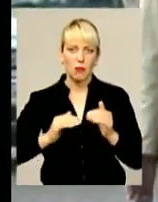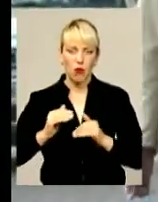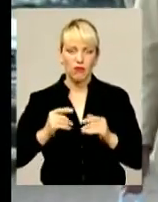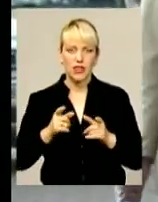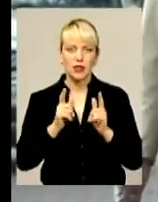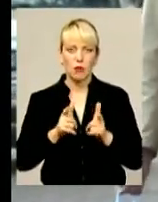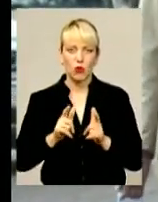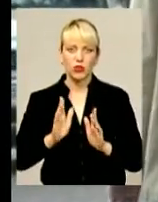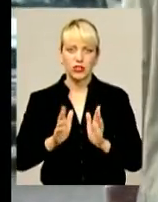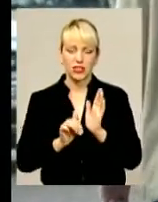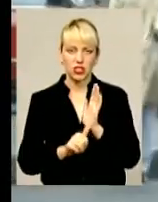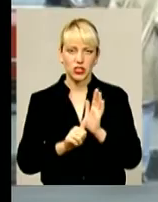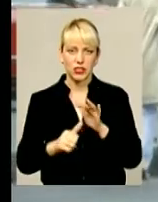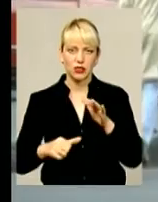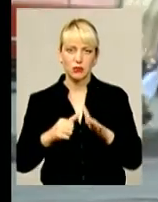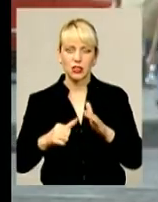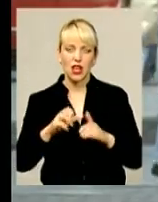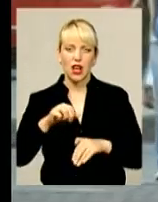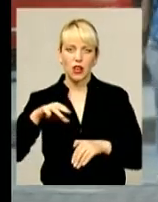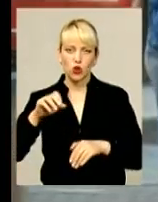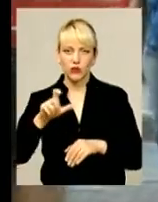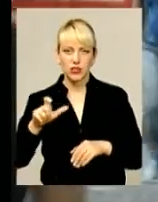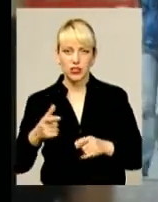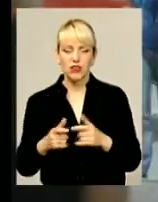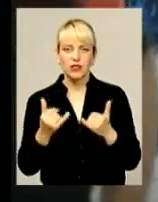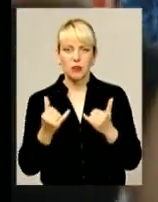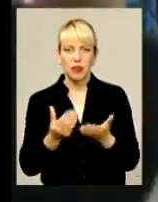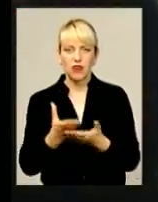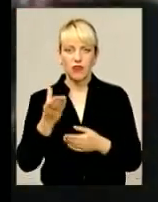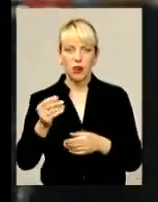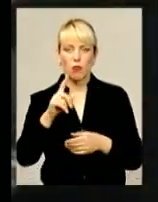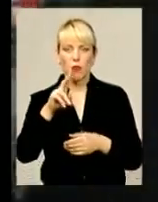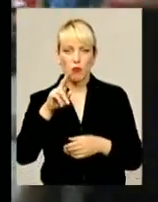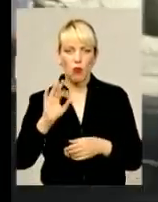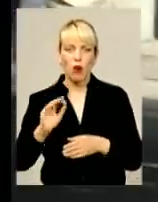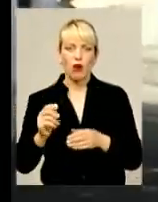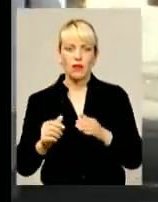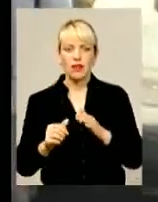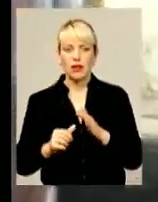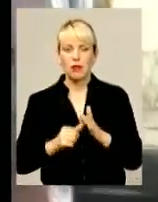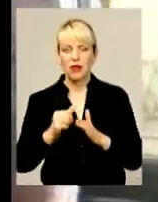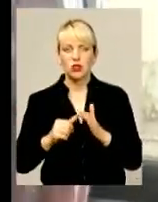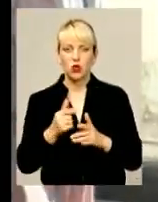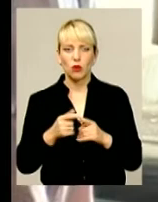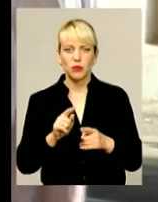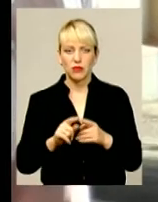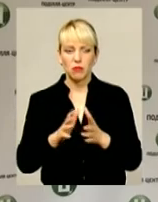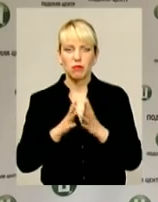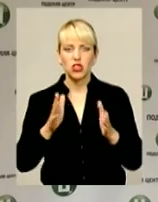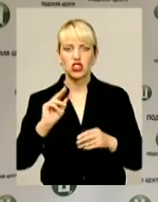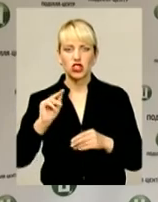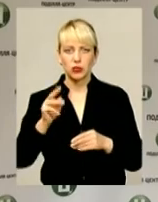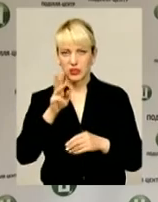безробітних атовців краю. І це не дивно, адже теперішня виплата по безробіттю перевищує пропоновані суми заробітків.